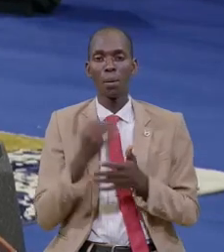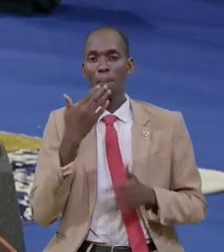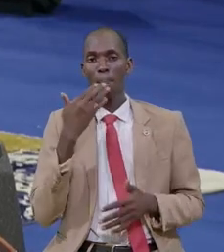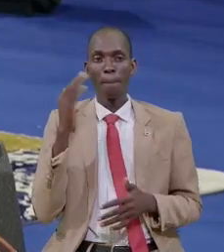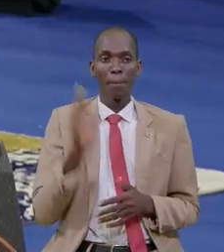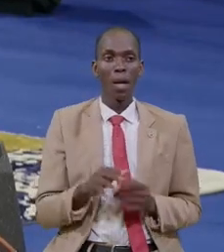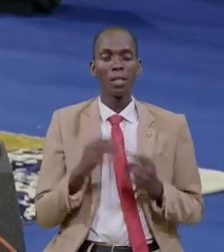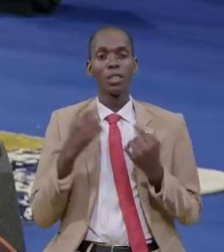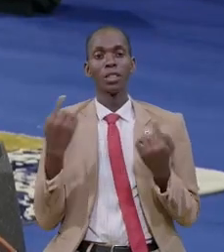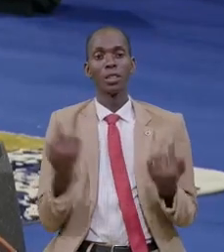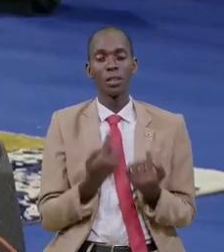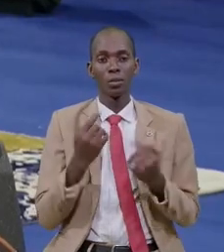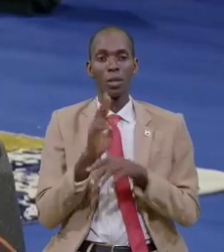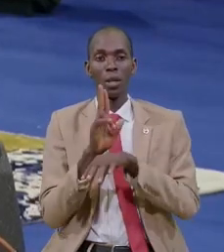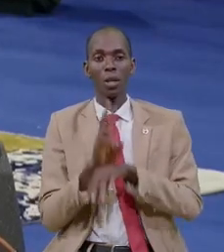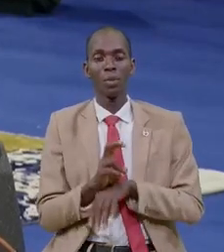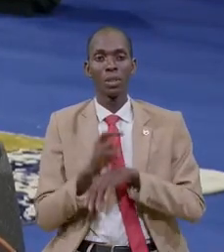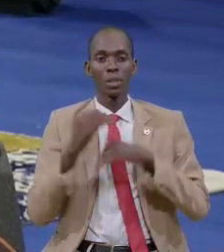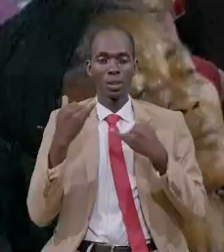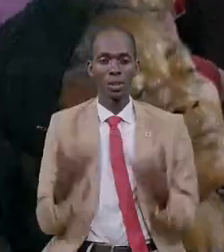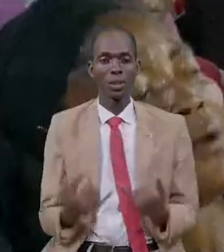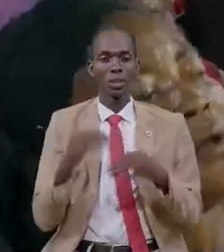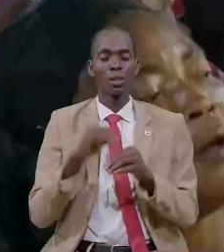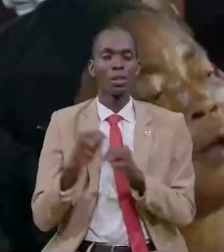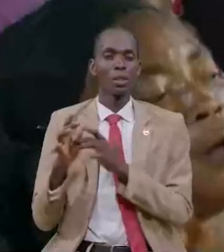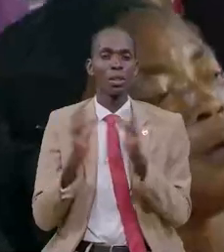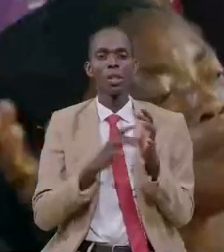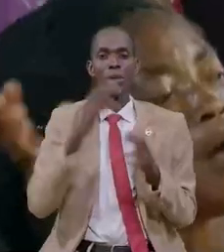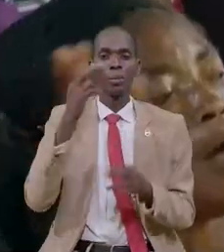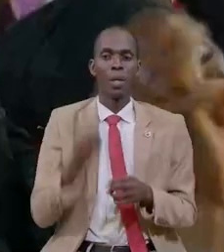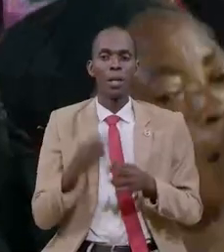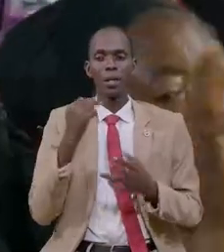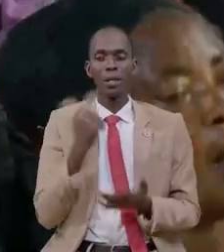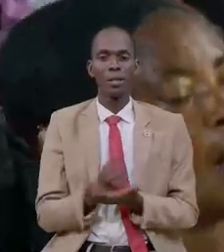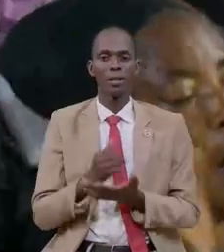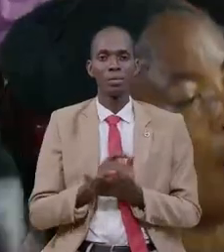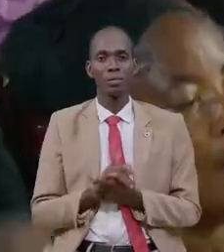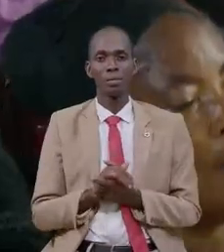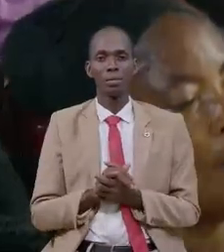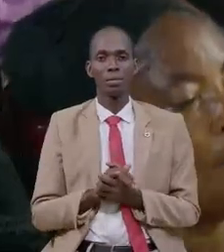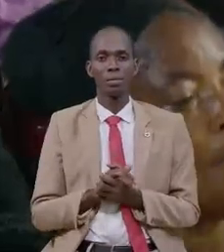esprits, de ces habitudes pécheresses maintenant, au nom de Jésus.